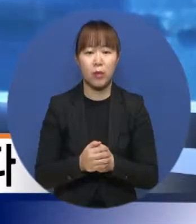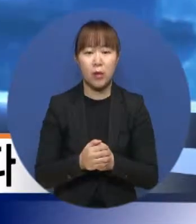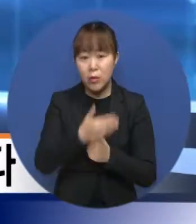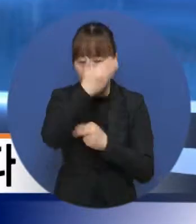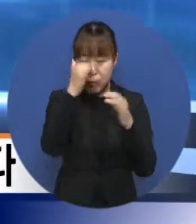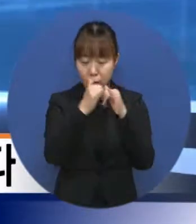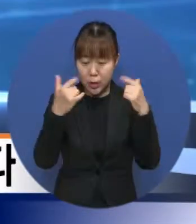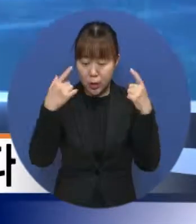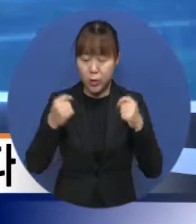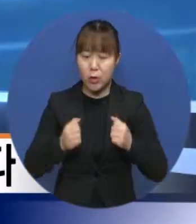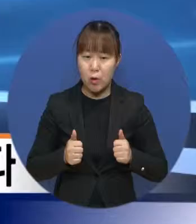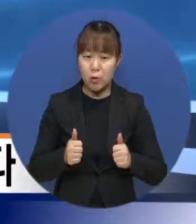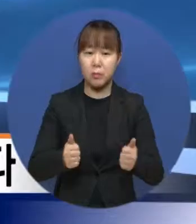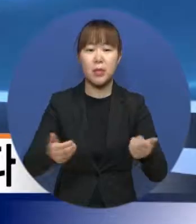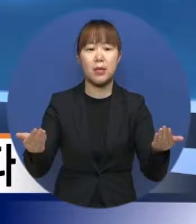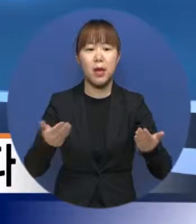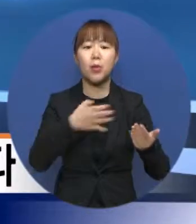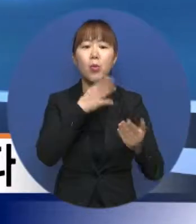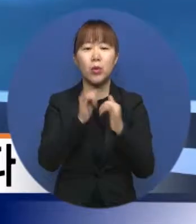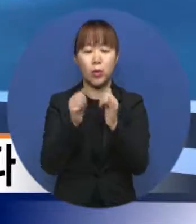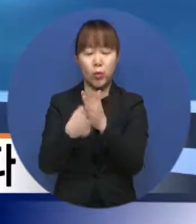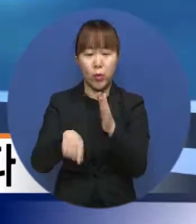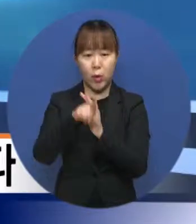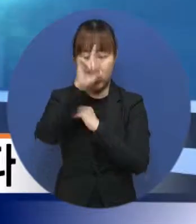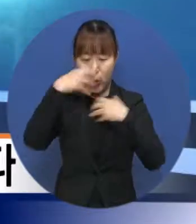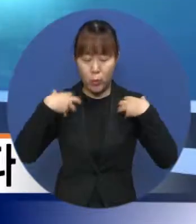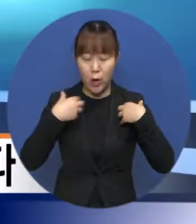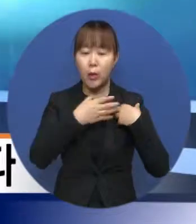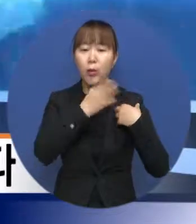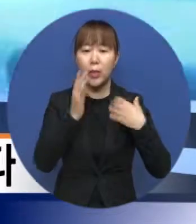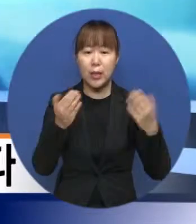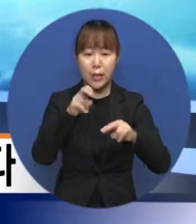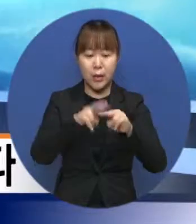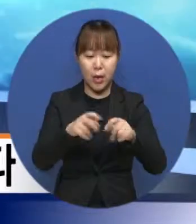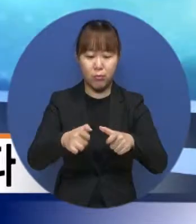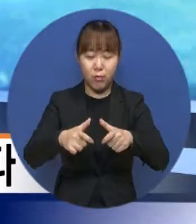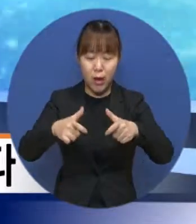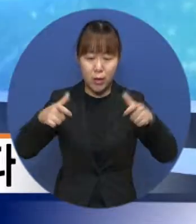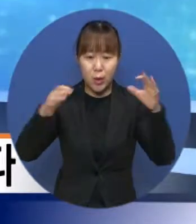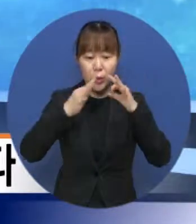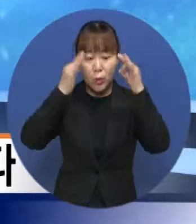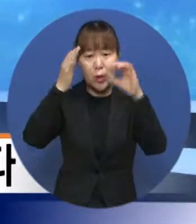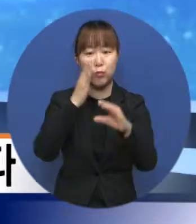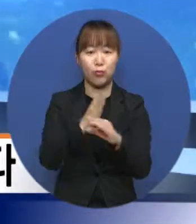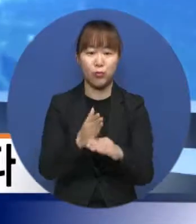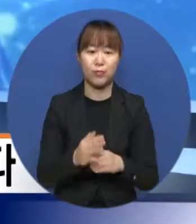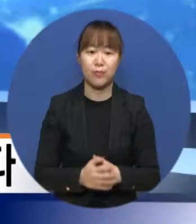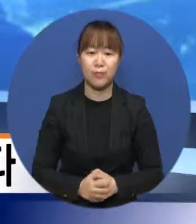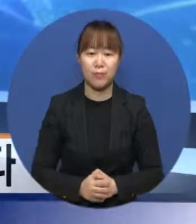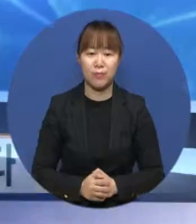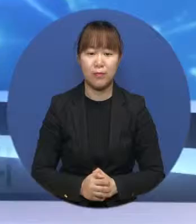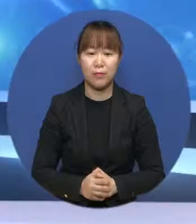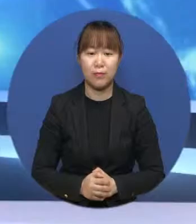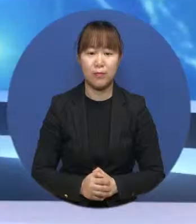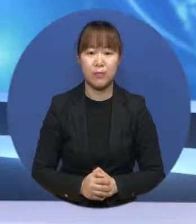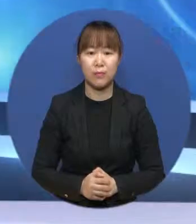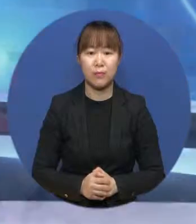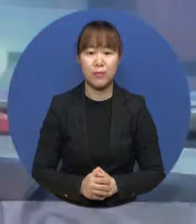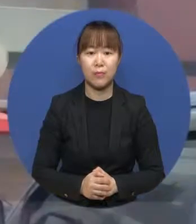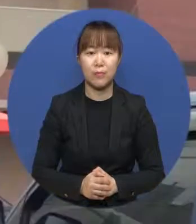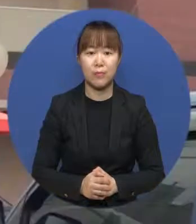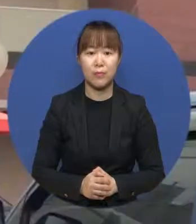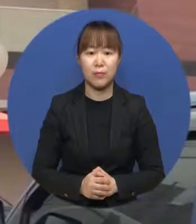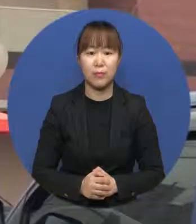젊은이 못지 않게 열심히 일하는 노인들을 위해 정부가 노인 일자리 확충에 힘쓰고 있습니다 백미 란 기자입니다